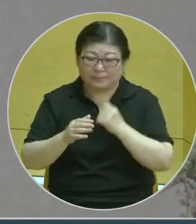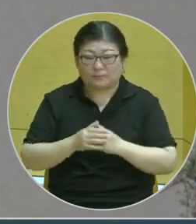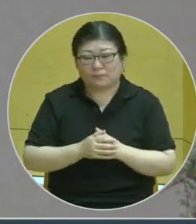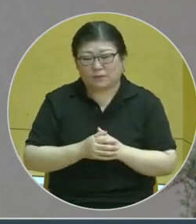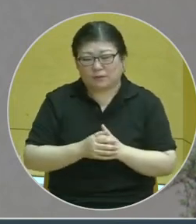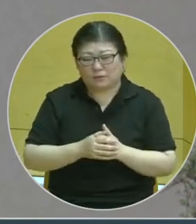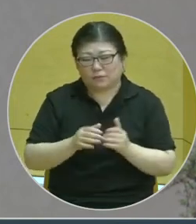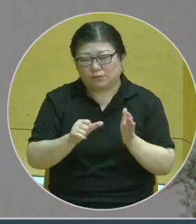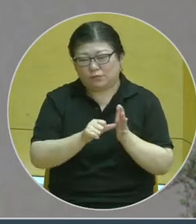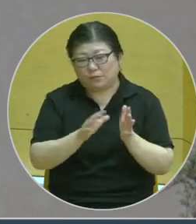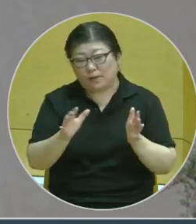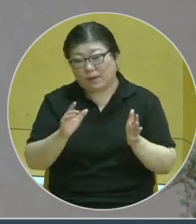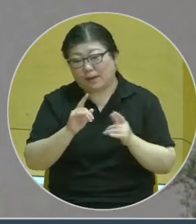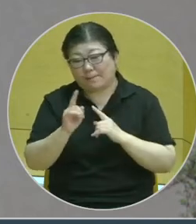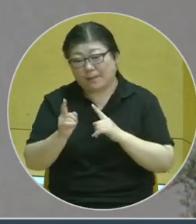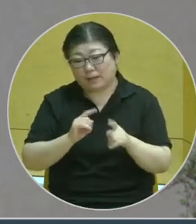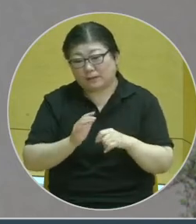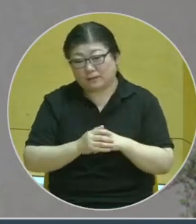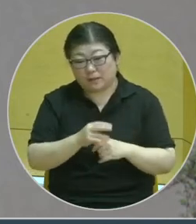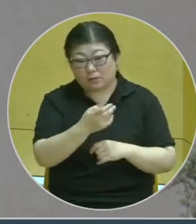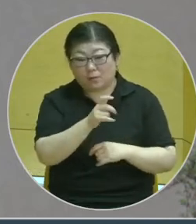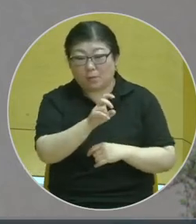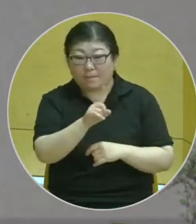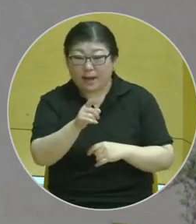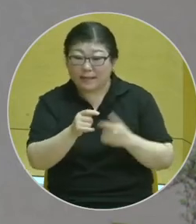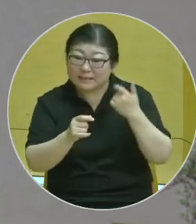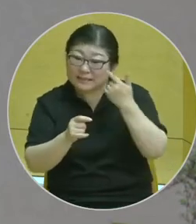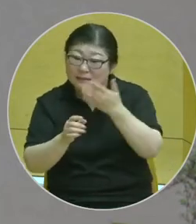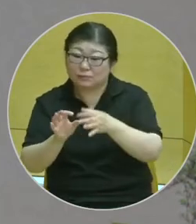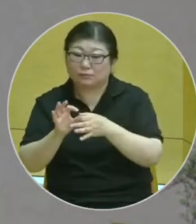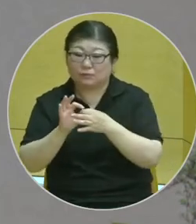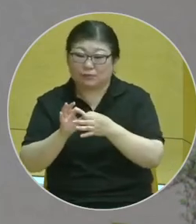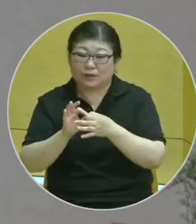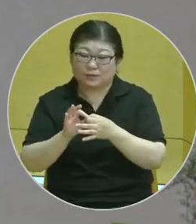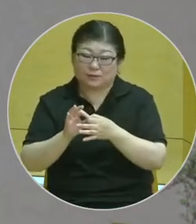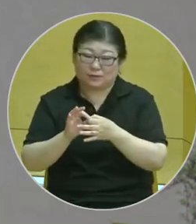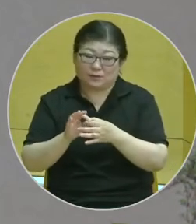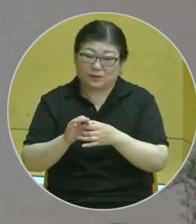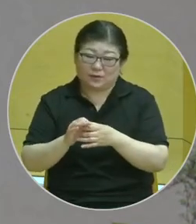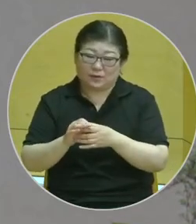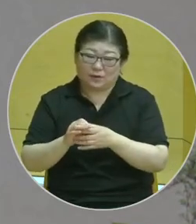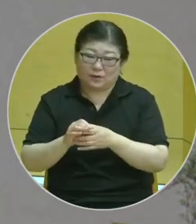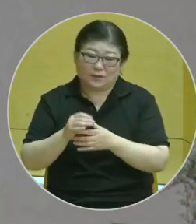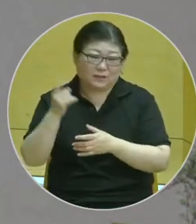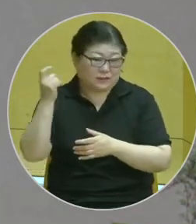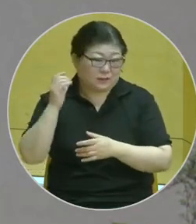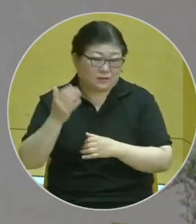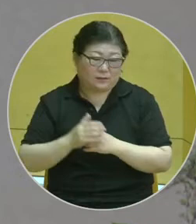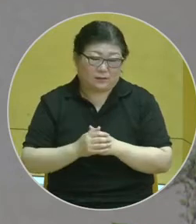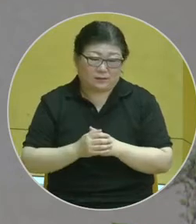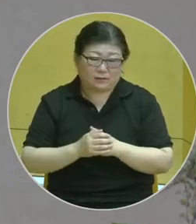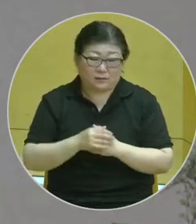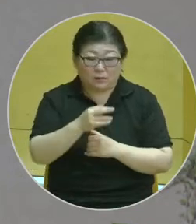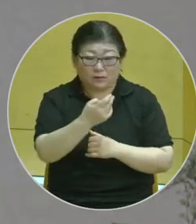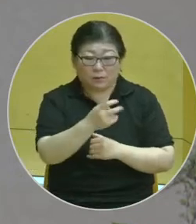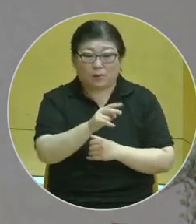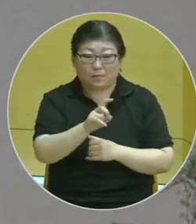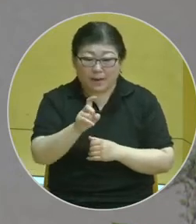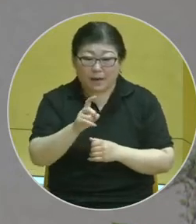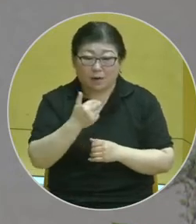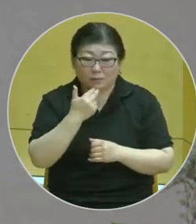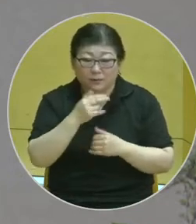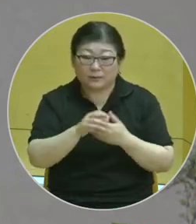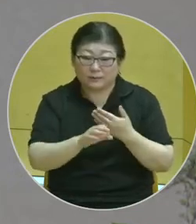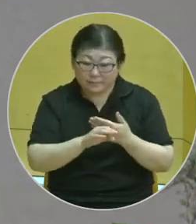말씀을 도마에 7 문을 통해서 얻게 됩니다 아마도 막아 없었다면 이 말씀 담아 못 들었을 은 지도 모릅니다 맞춘 님께서 다른